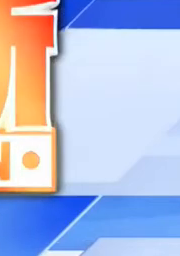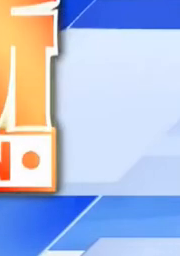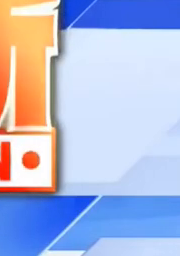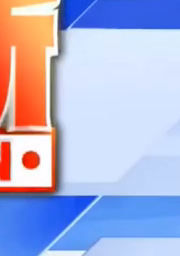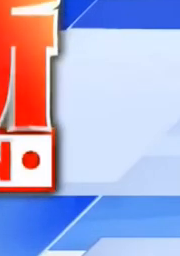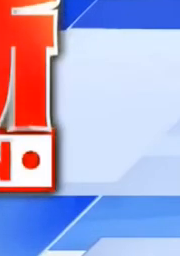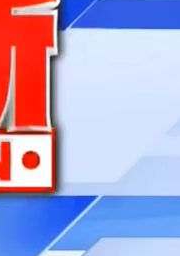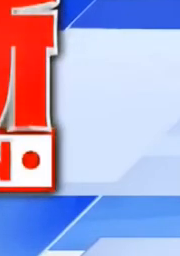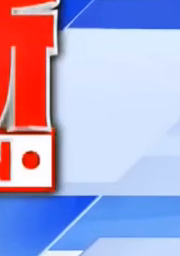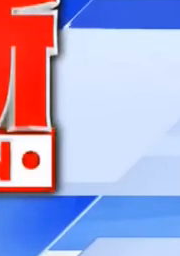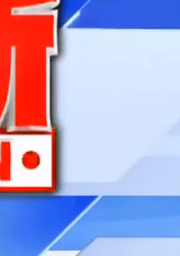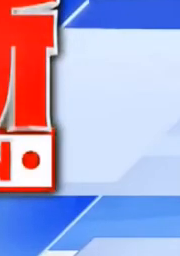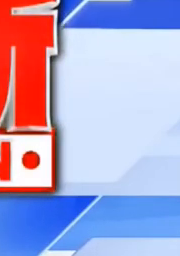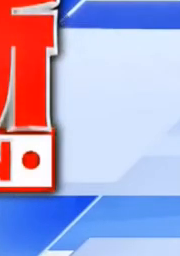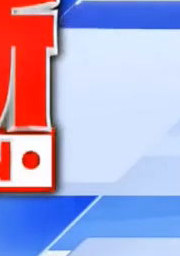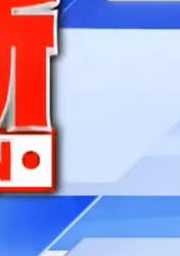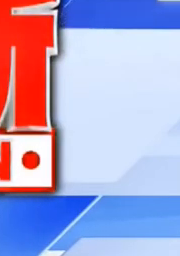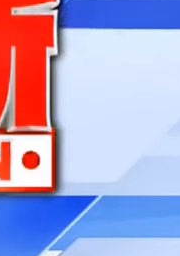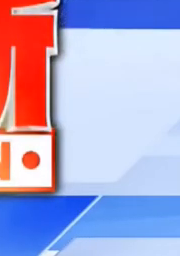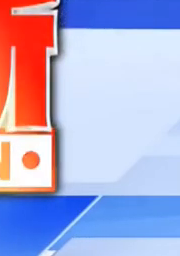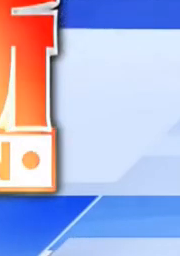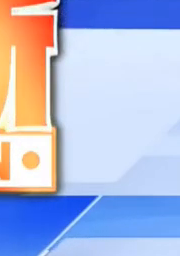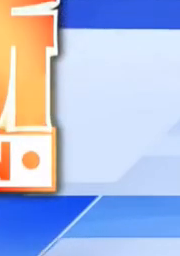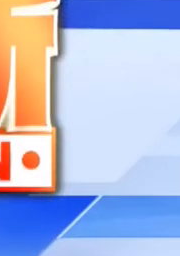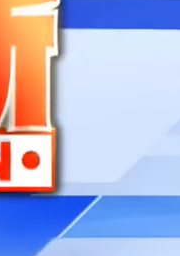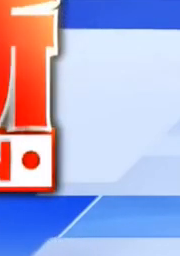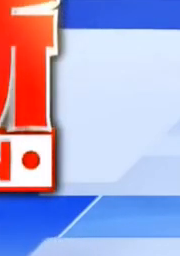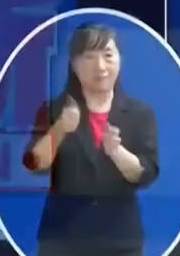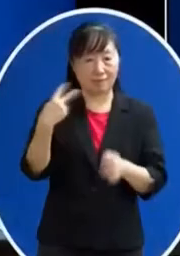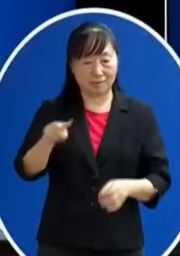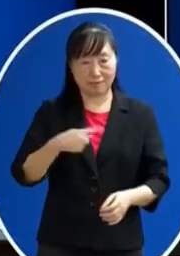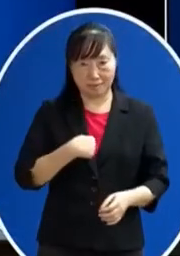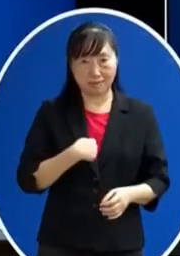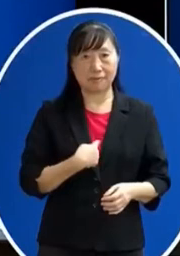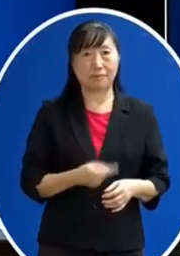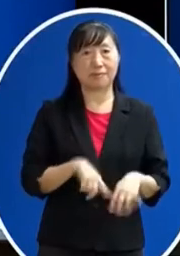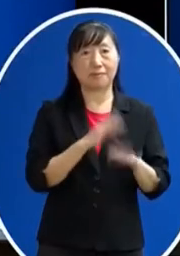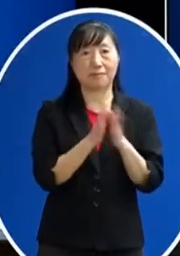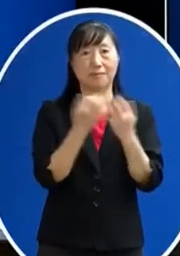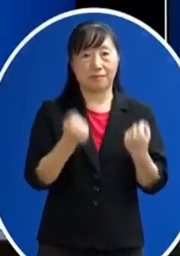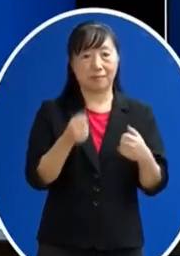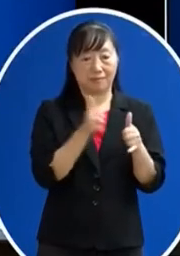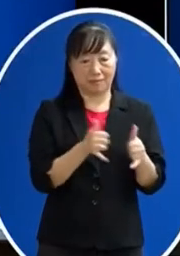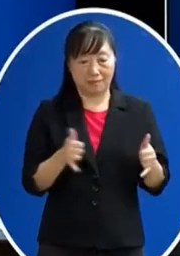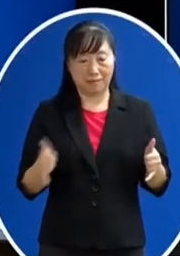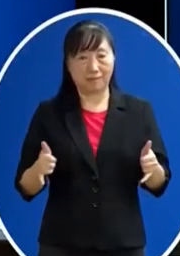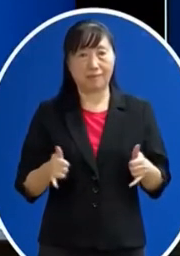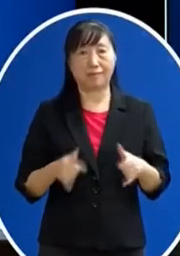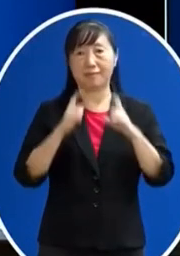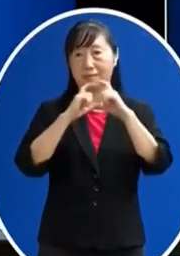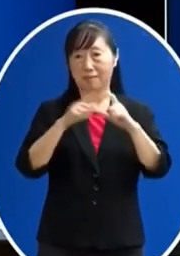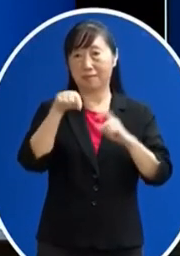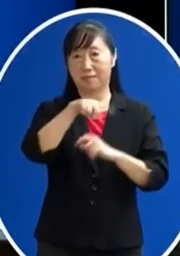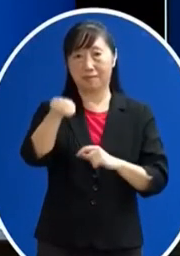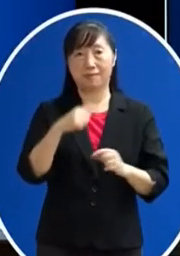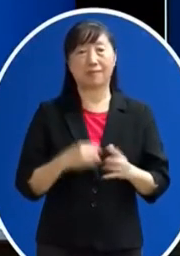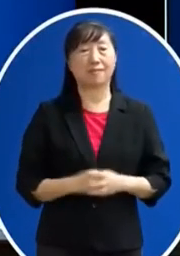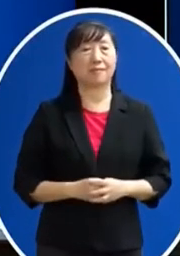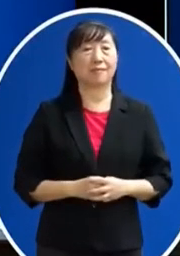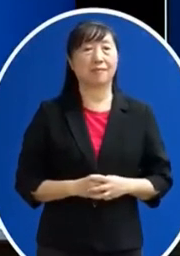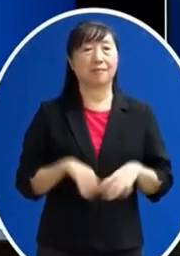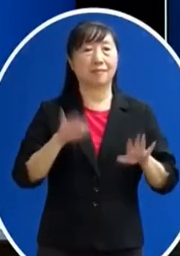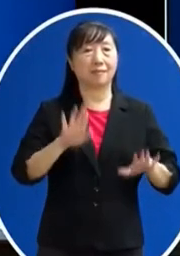后续会怎么分配呢？马上来听一下疫情指挥中心的最新说法。 好，也同时在会场上来回应各位。那现